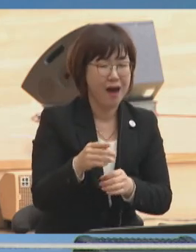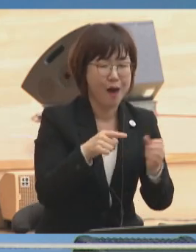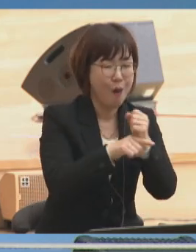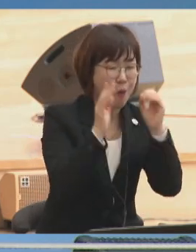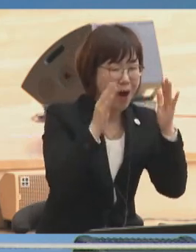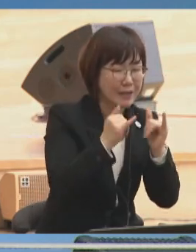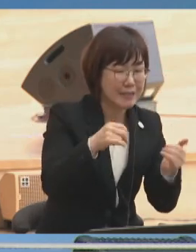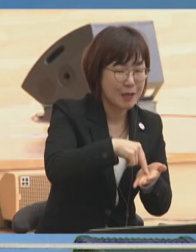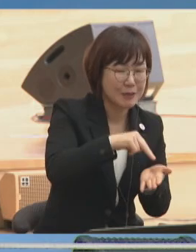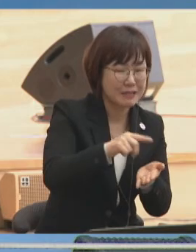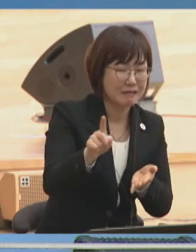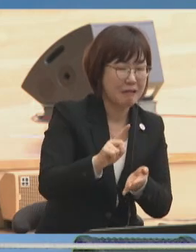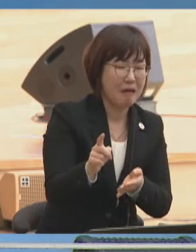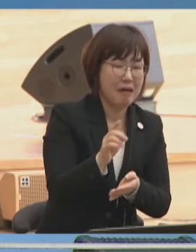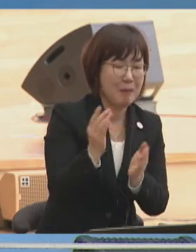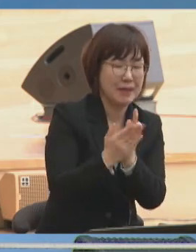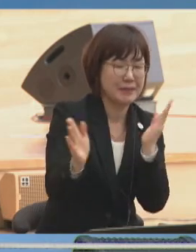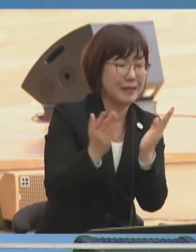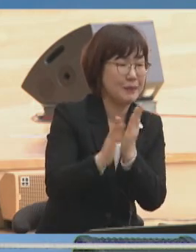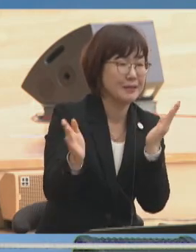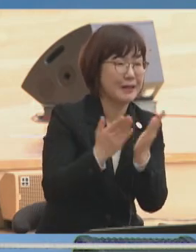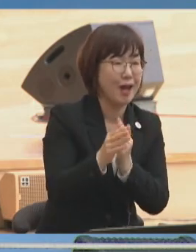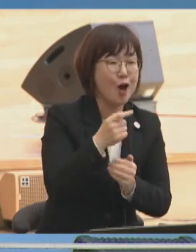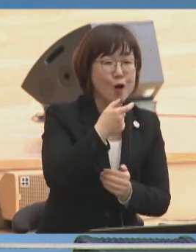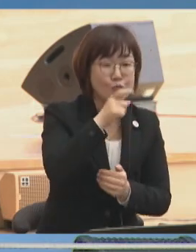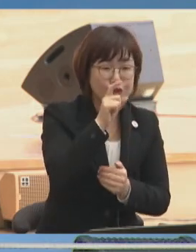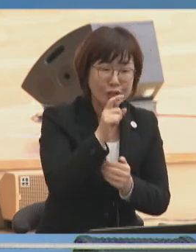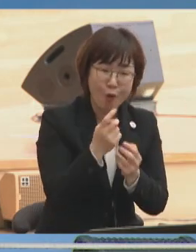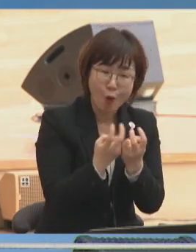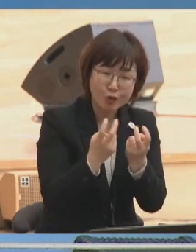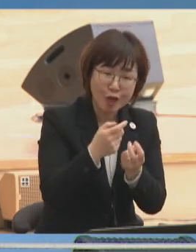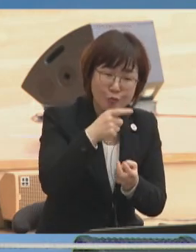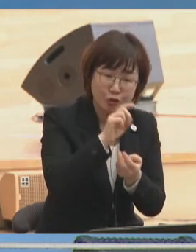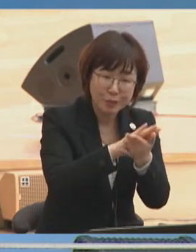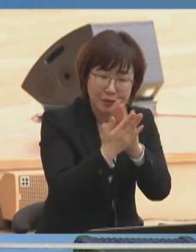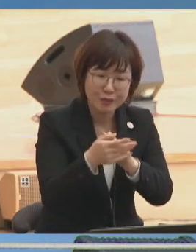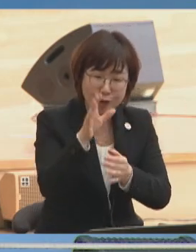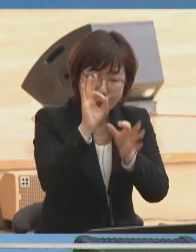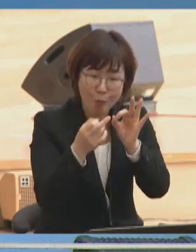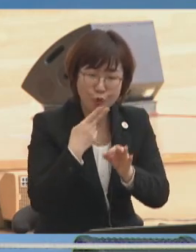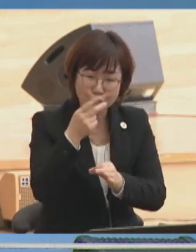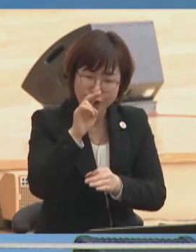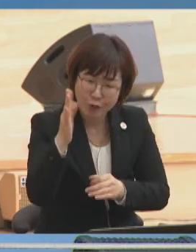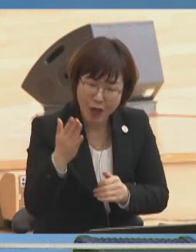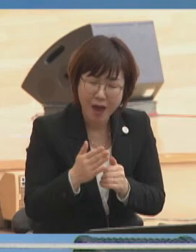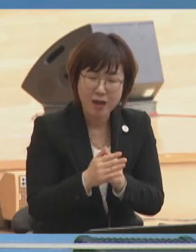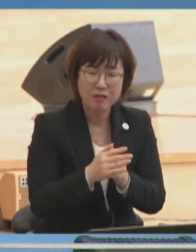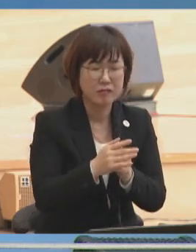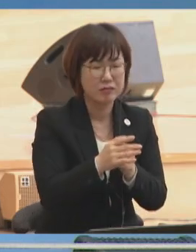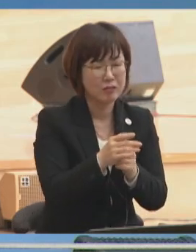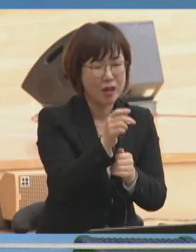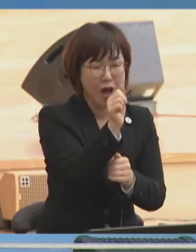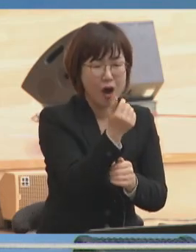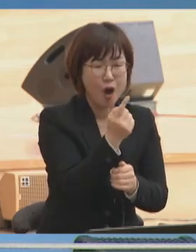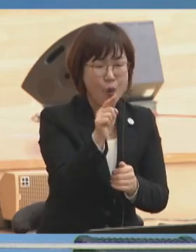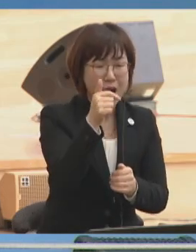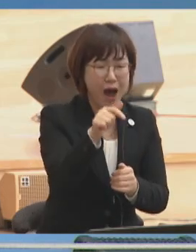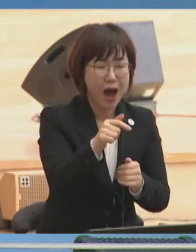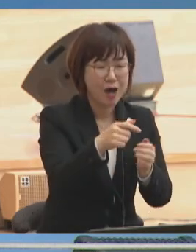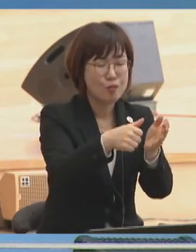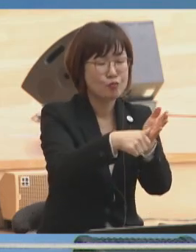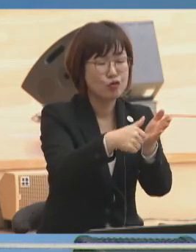과학자 양심으로 받아들일 수가 없는 거예요. 물이 변화에 포도주가 됐다라는 말은 그 화학식 자체가